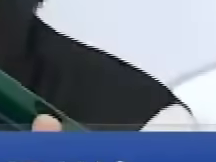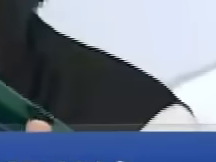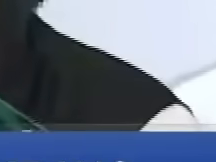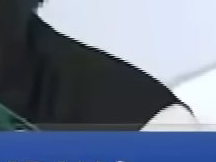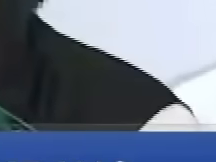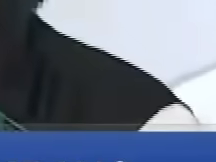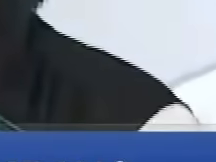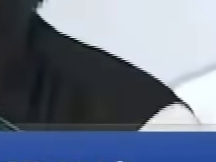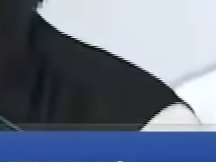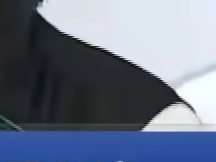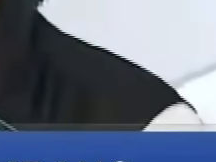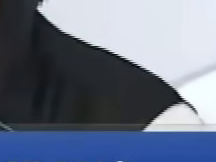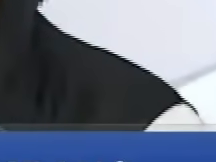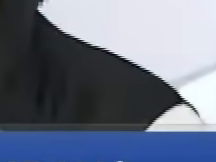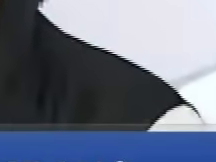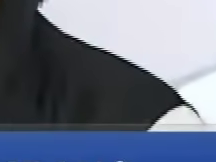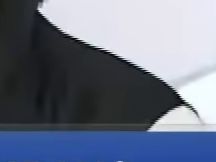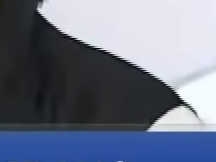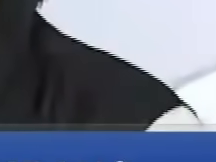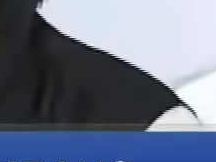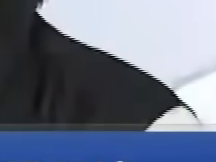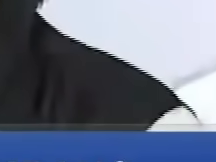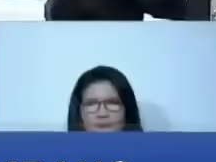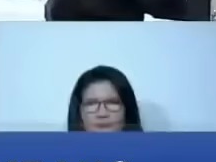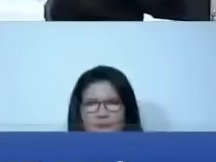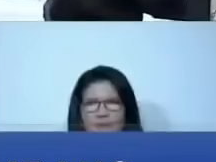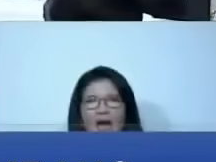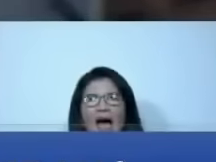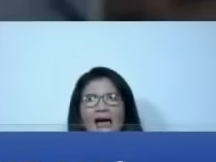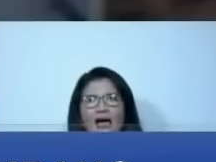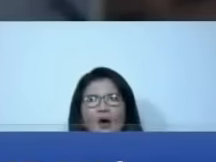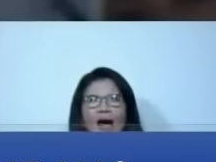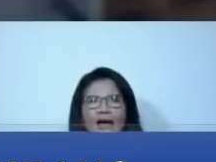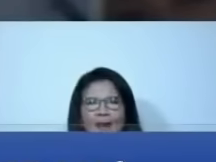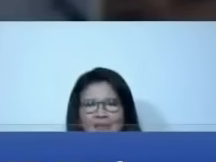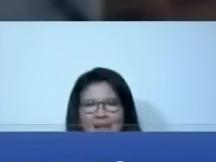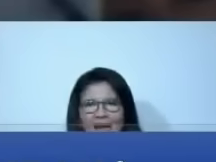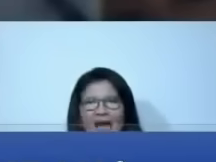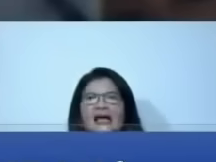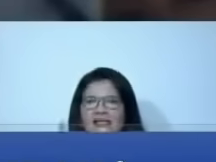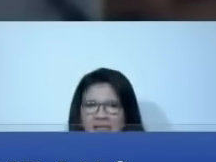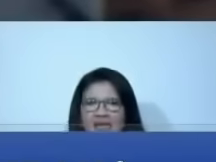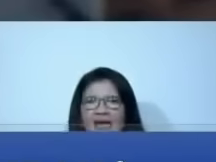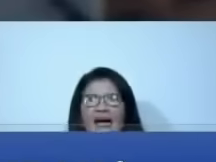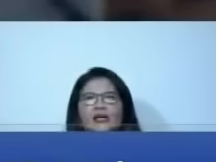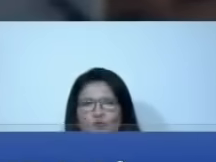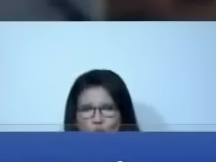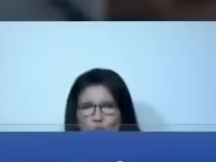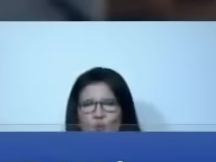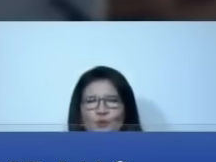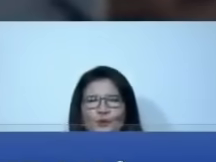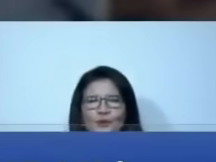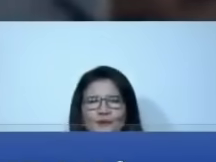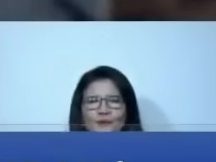berkecil hati tugas kita temui rakyat langsung kita berkomunikasi dengan Mere berdasarkan data litbank Kompas terbaru angka pemilih